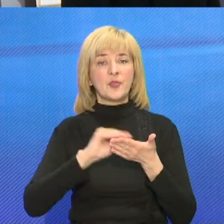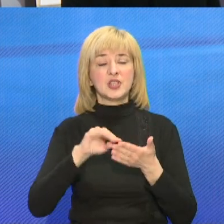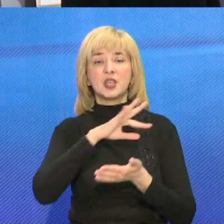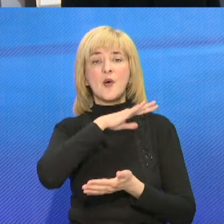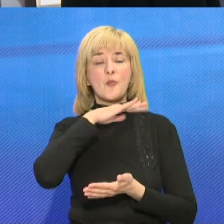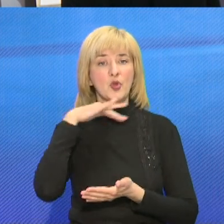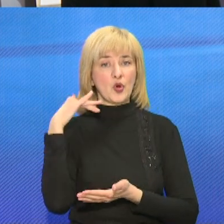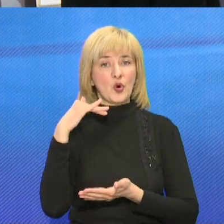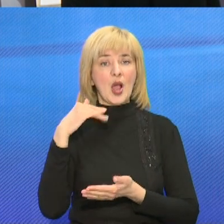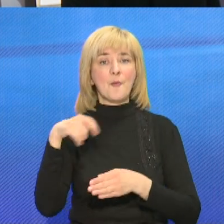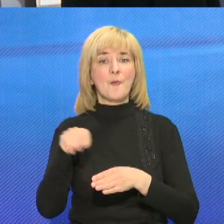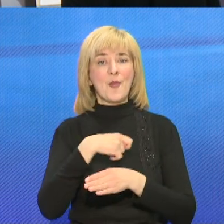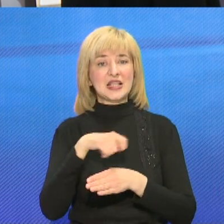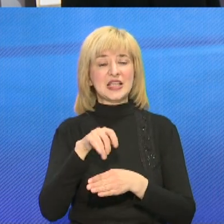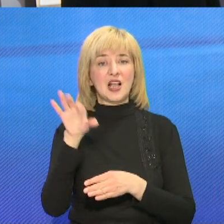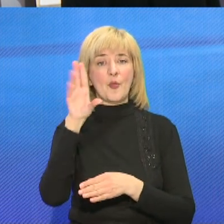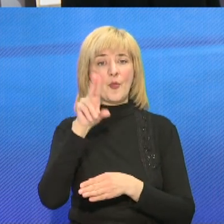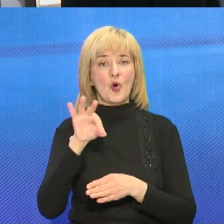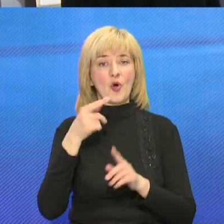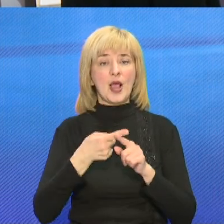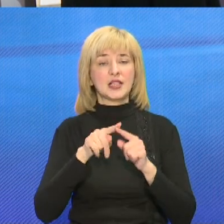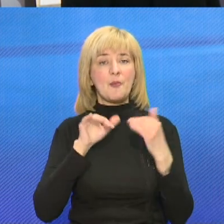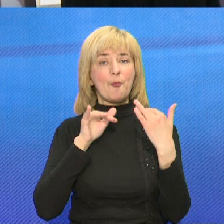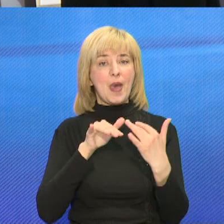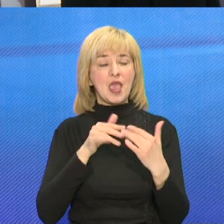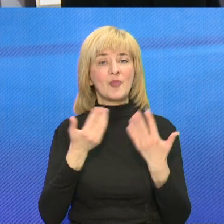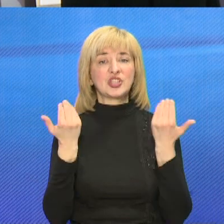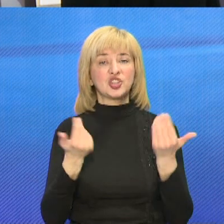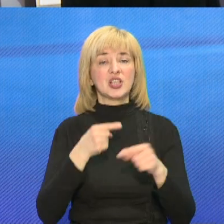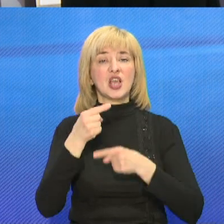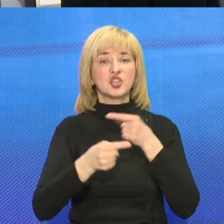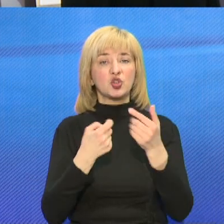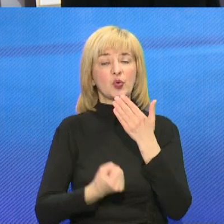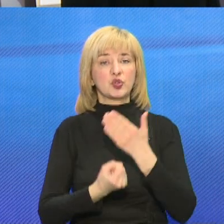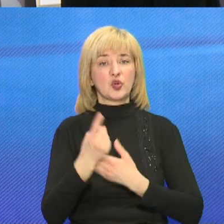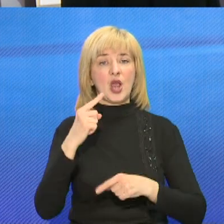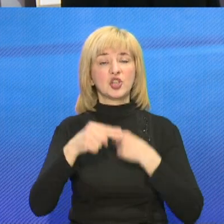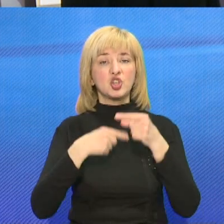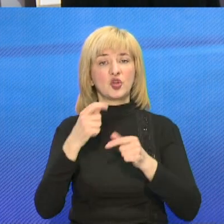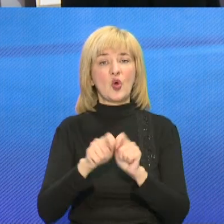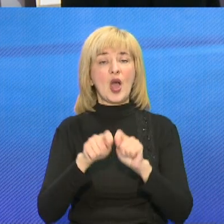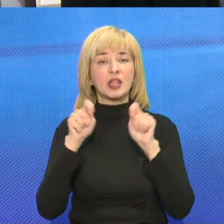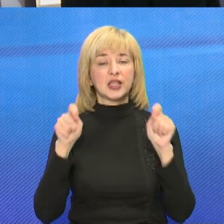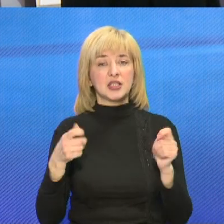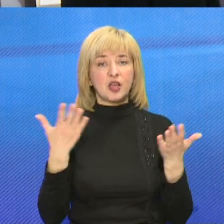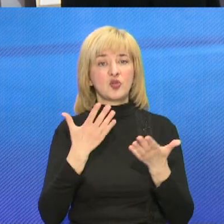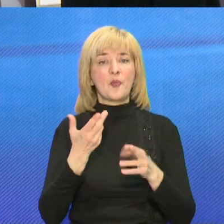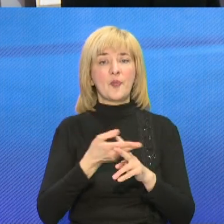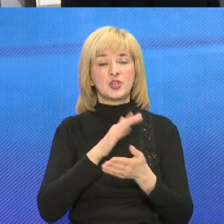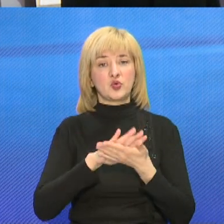много материала по этим боям, и вот сейчас очередной источник, очередное открытие, которое, безусловно, мы с